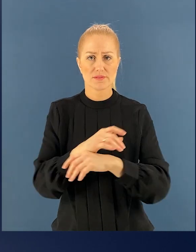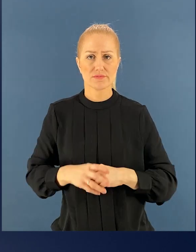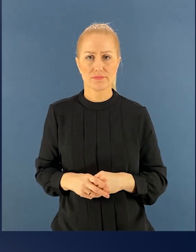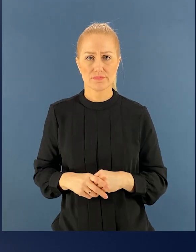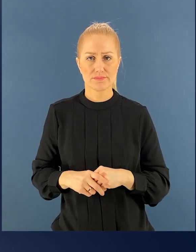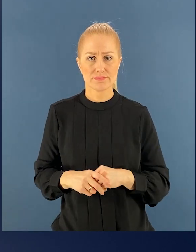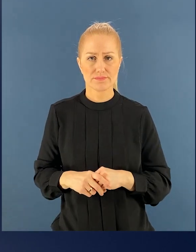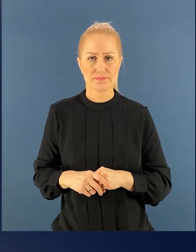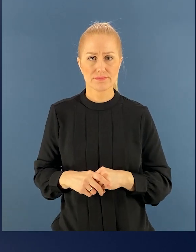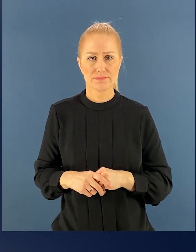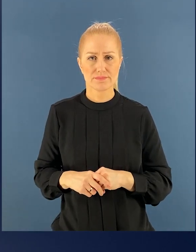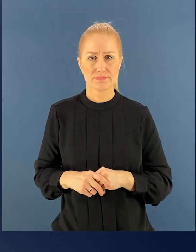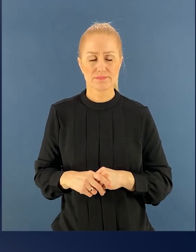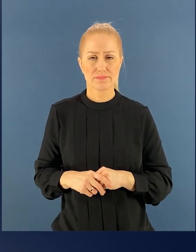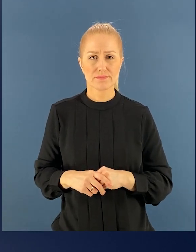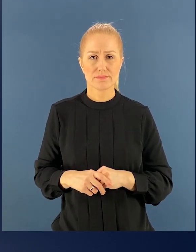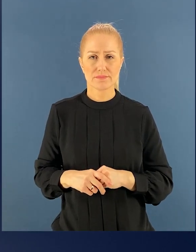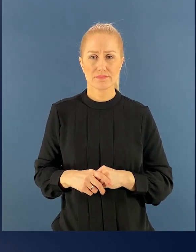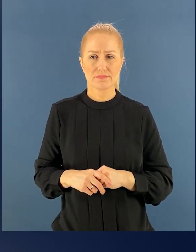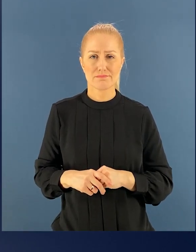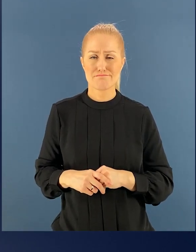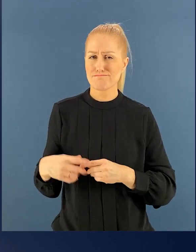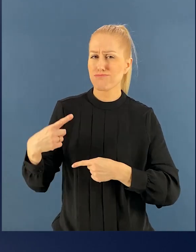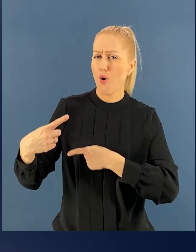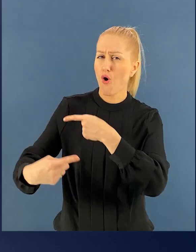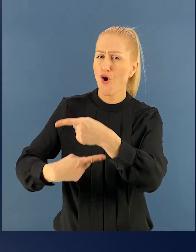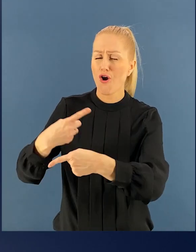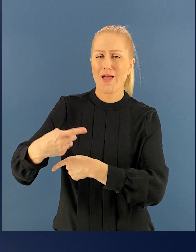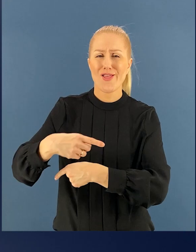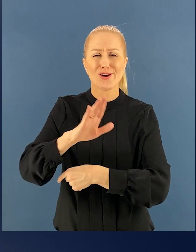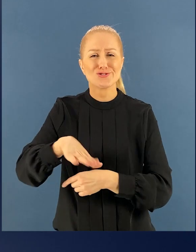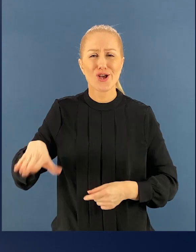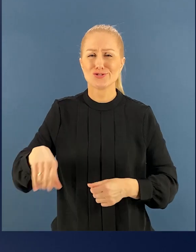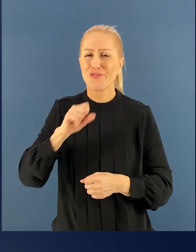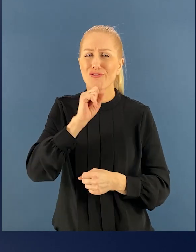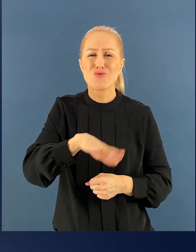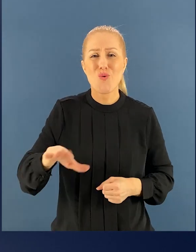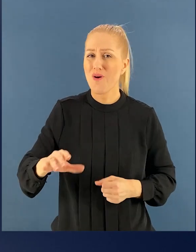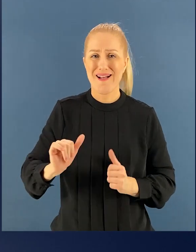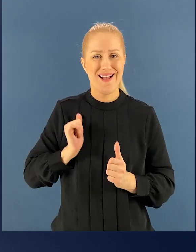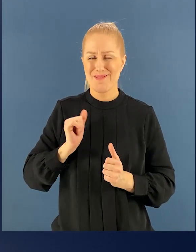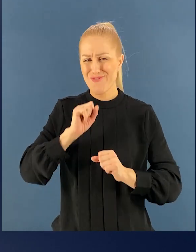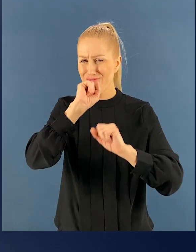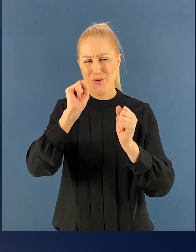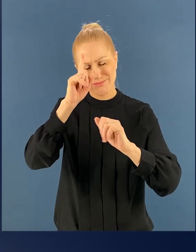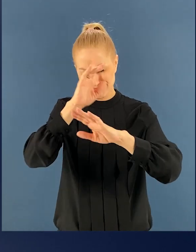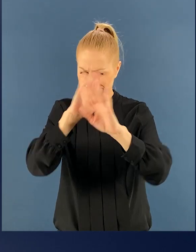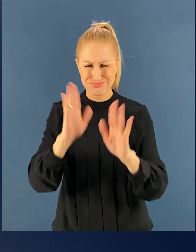naszych wnuków i dzieci nie pamiętały w ogóle czarnych czasów rządów komunistycznych w Polsce.